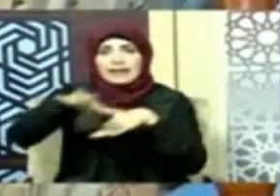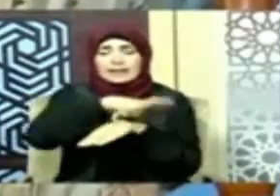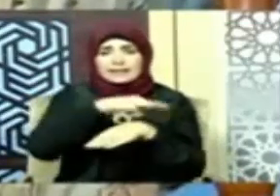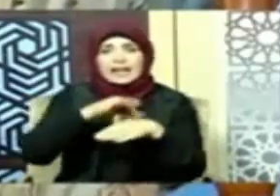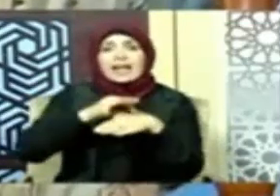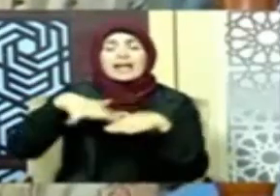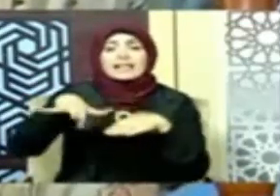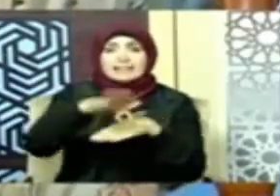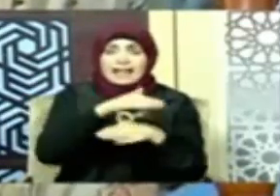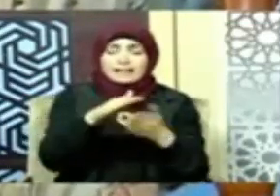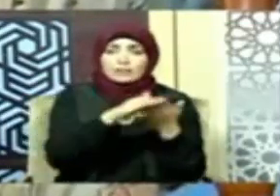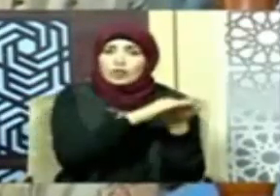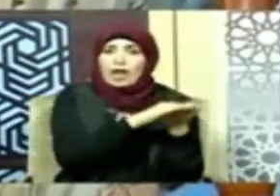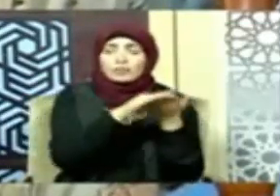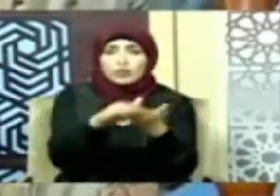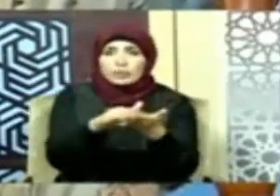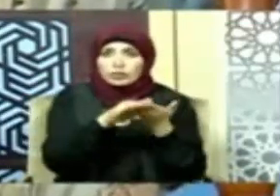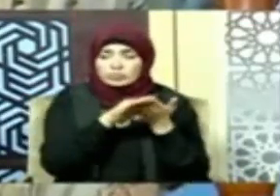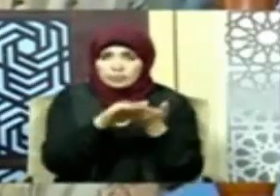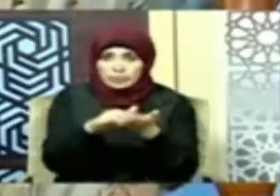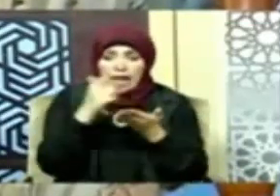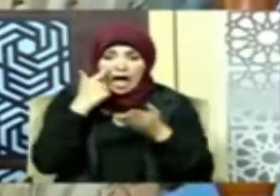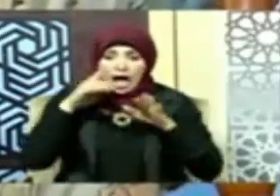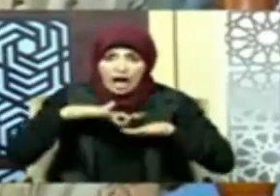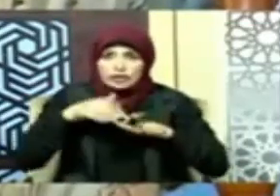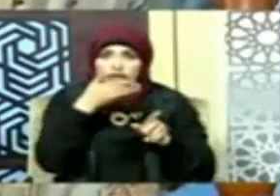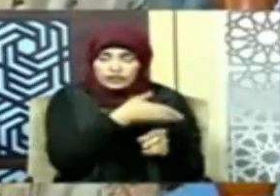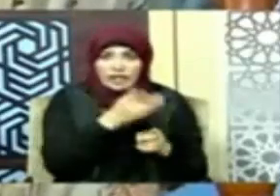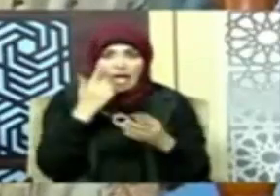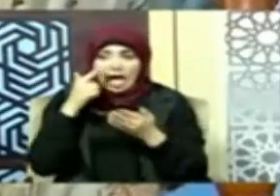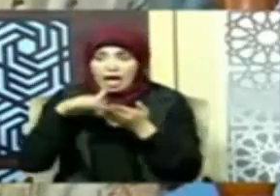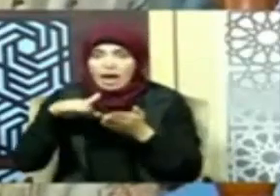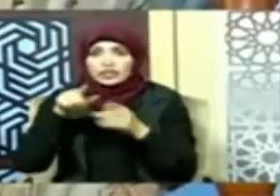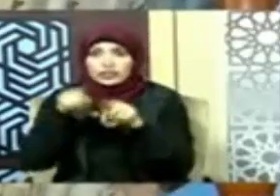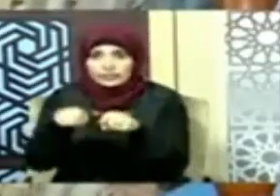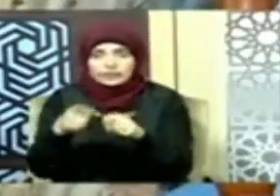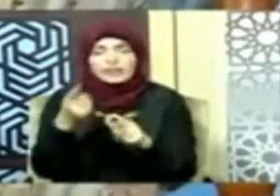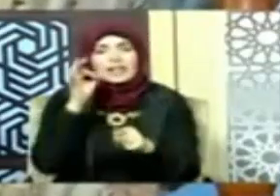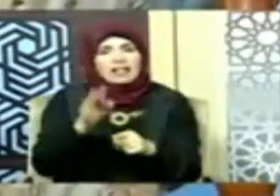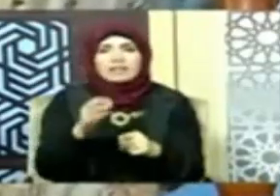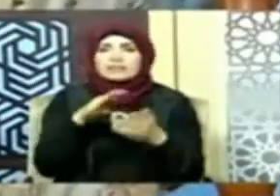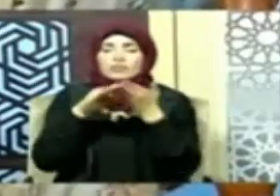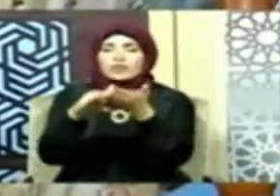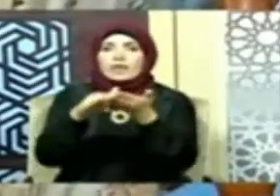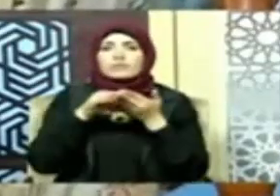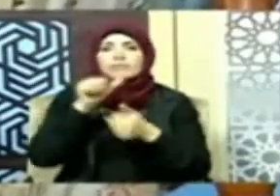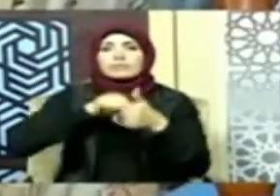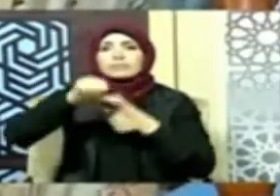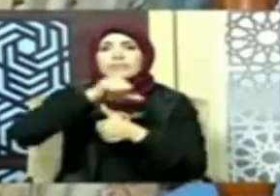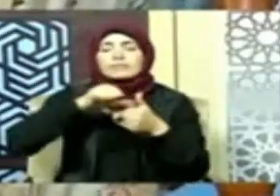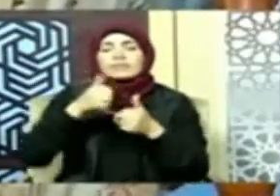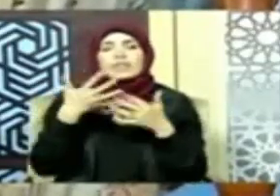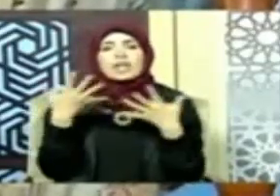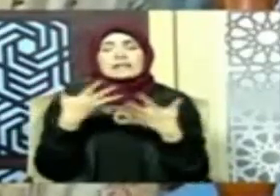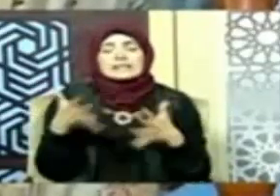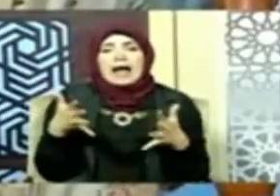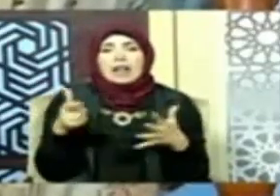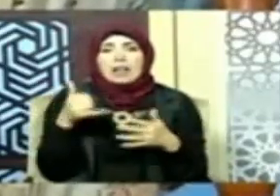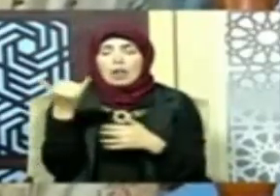الناس للناس ما دام الوفاء بهم، والعسر واليسر